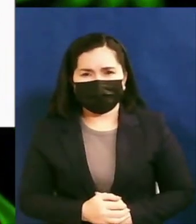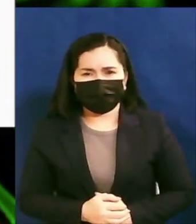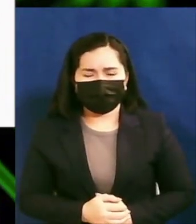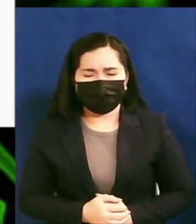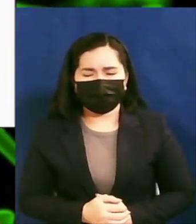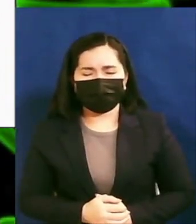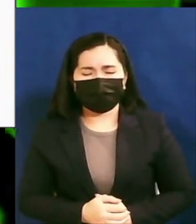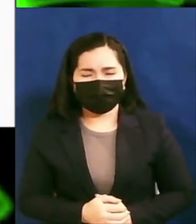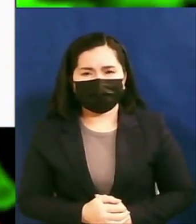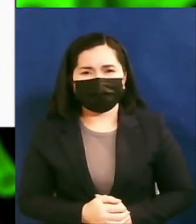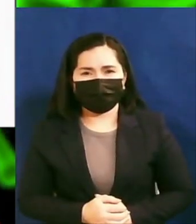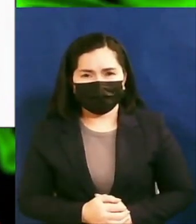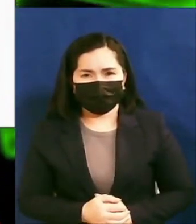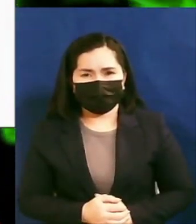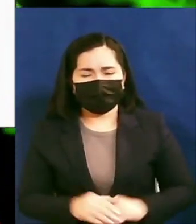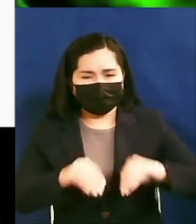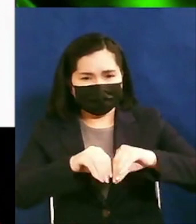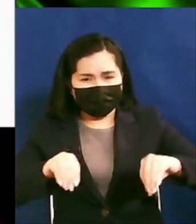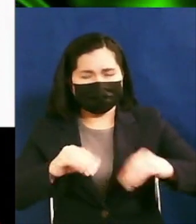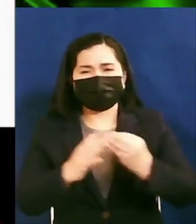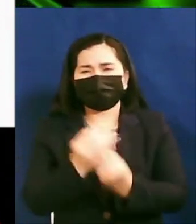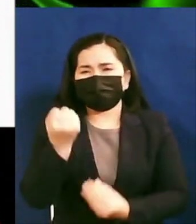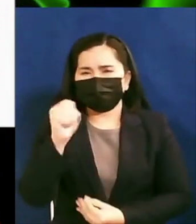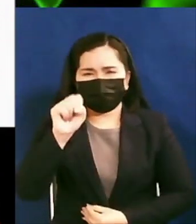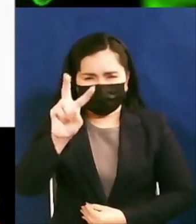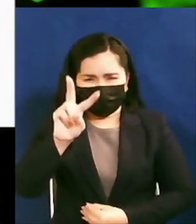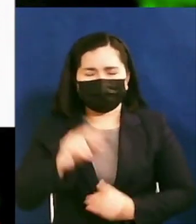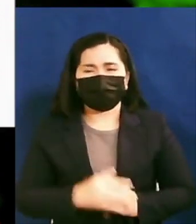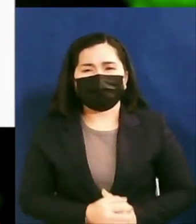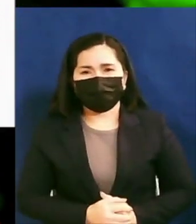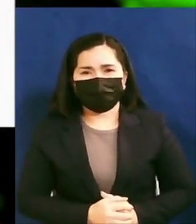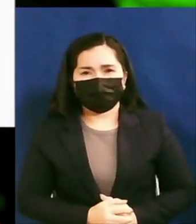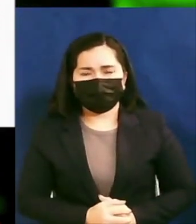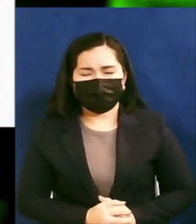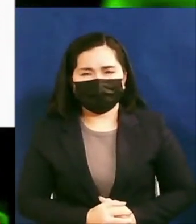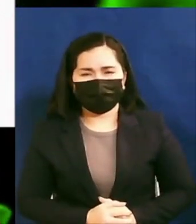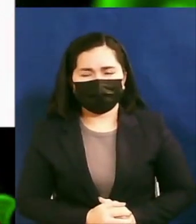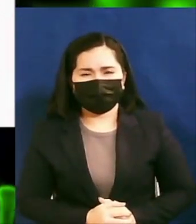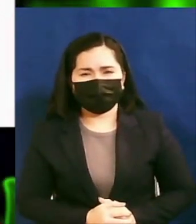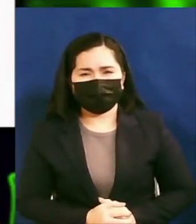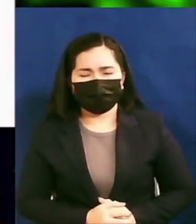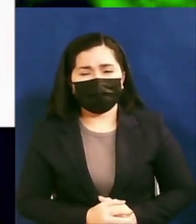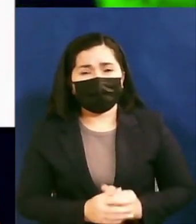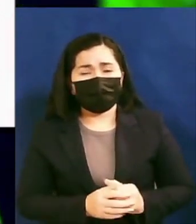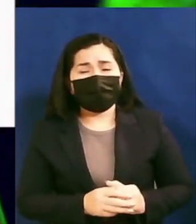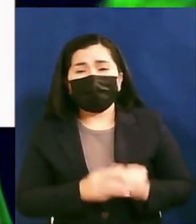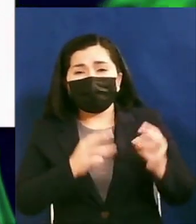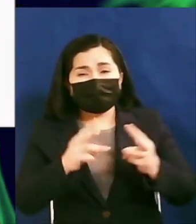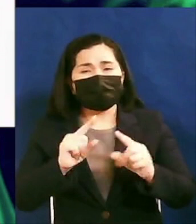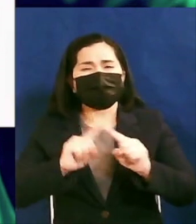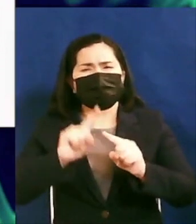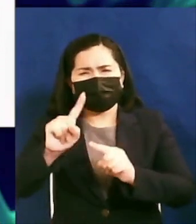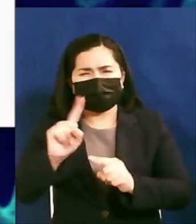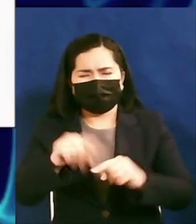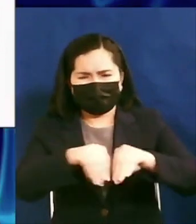ครับแอสตราอันนี้ห่างกัน12สัปดาห์นะครับถ้าเป็นสูตร1จะเห็นว่าการกระตุ้นภูมิจะใช้เวลาน้อยกว่าเพราะว่า